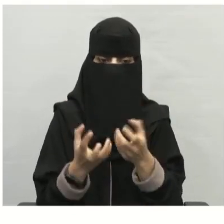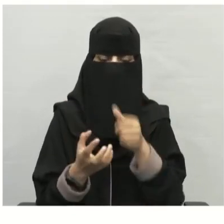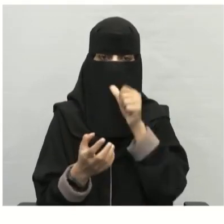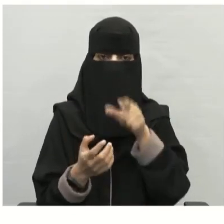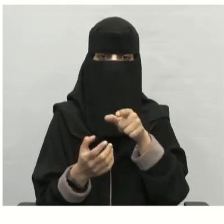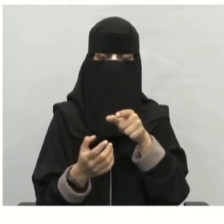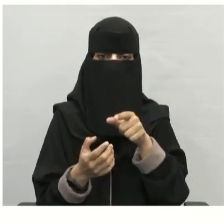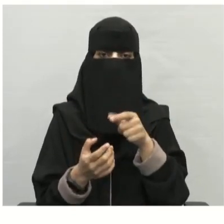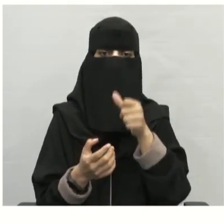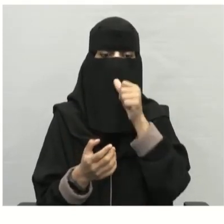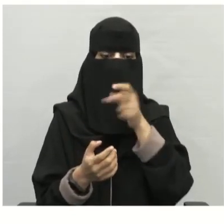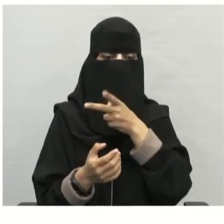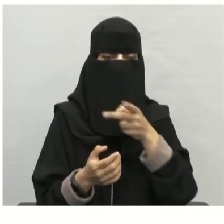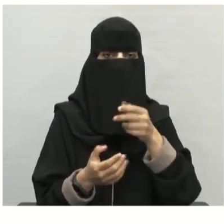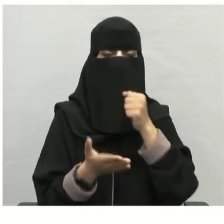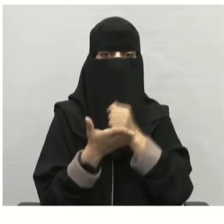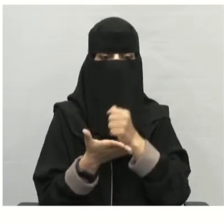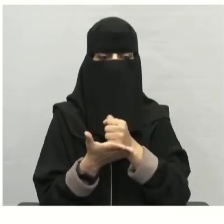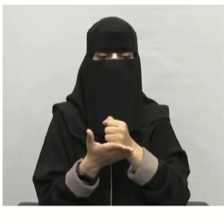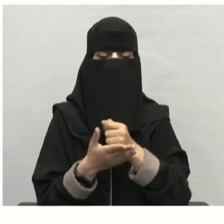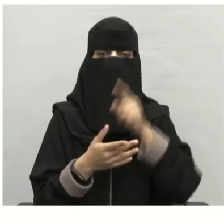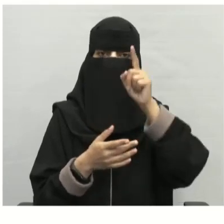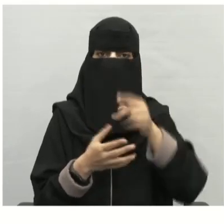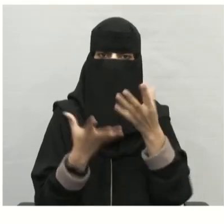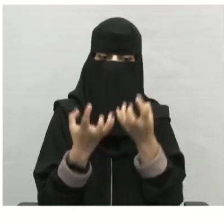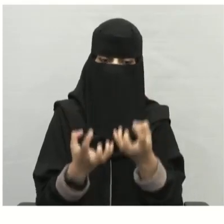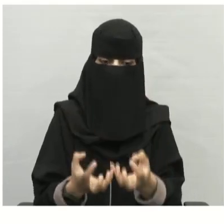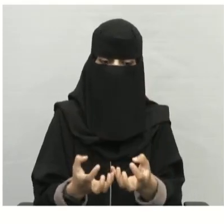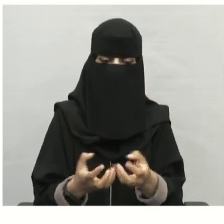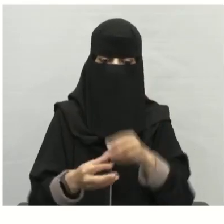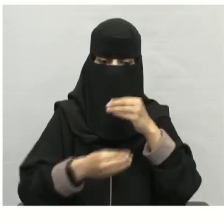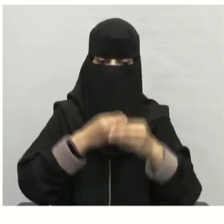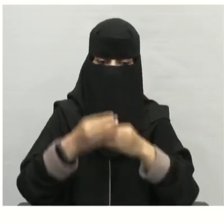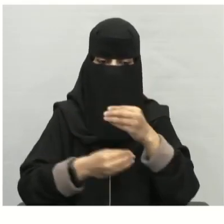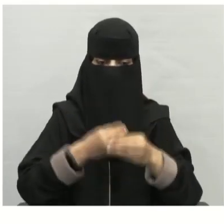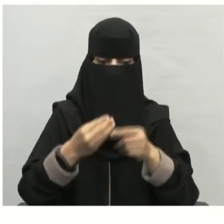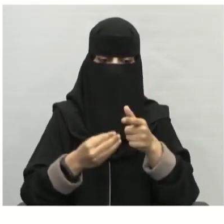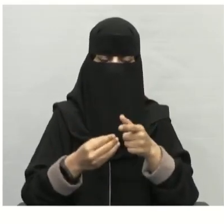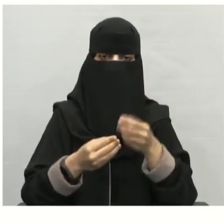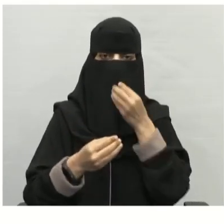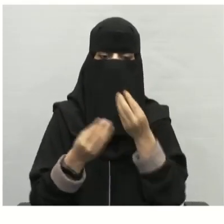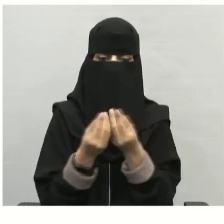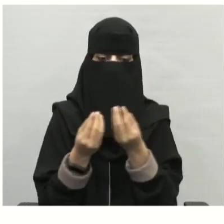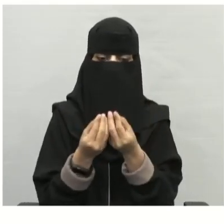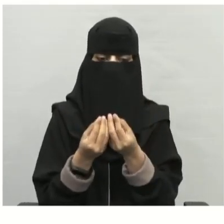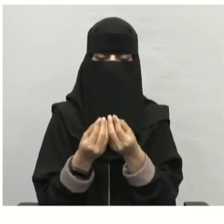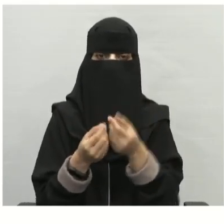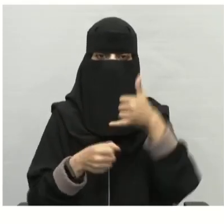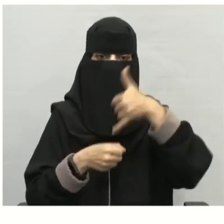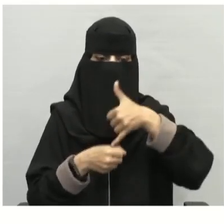من شرب المنبهات قدر الامكان خلال اليوم استبدل شرب المنبهات مع الوجبات اليوميه